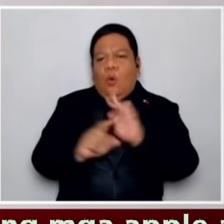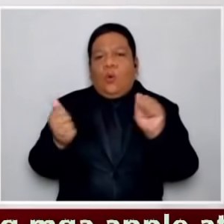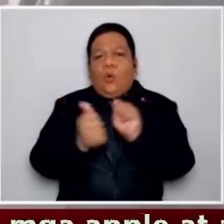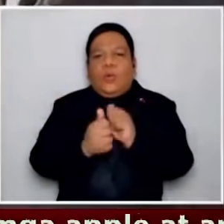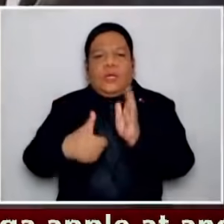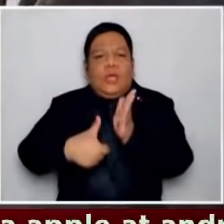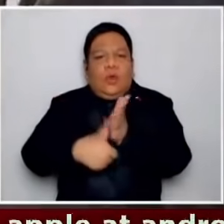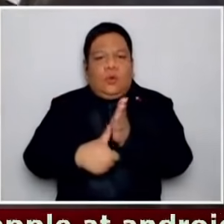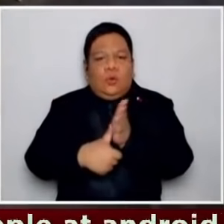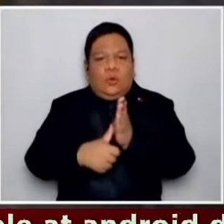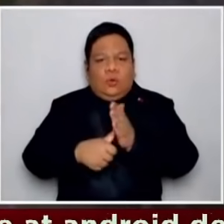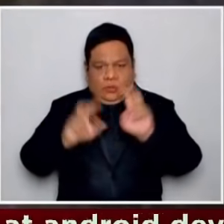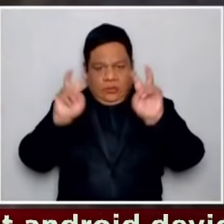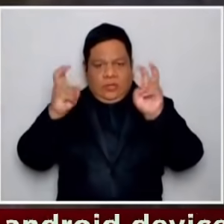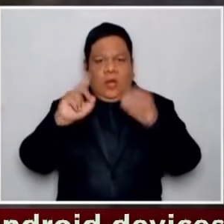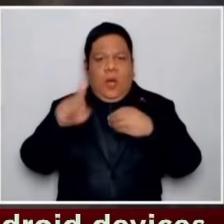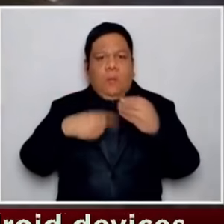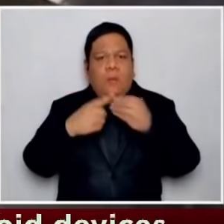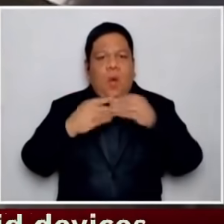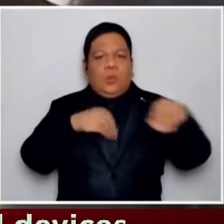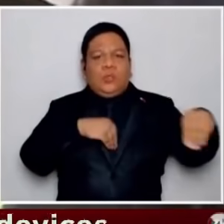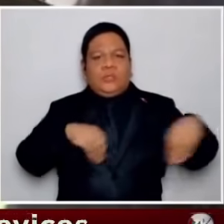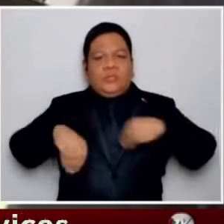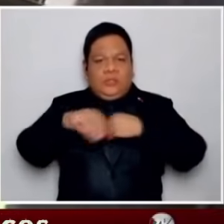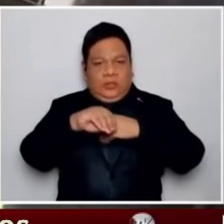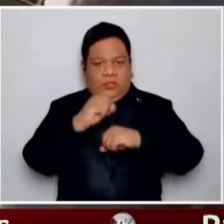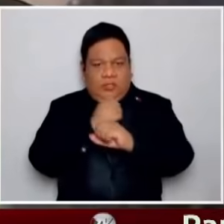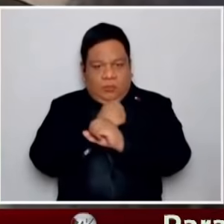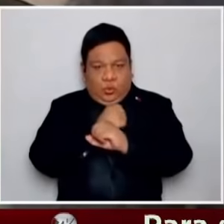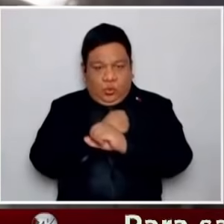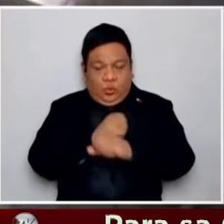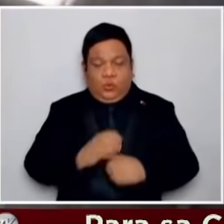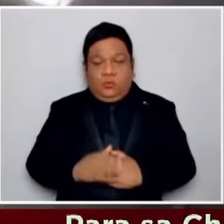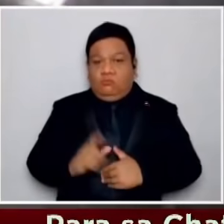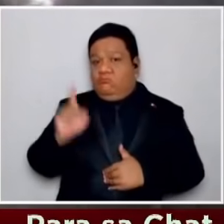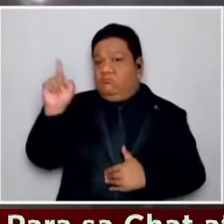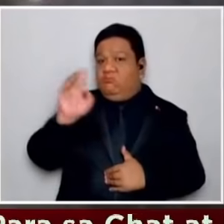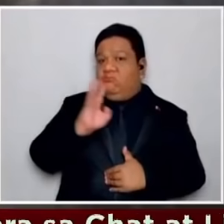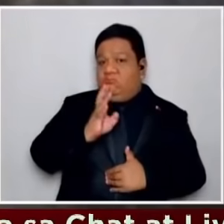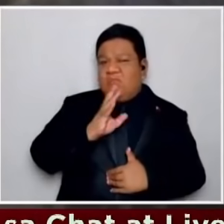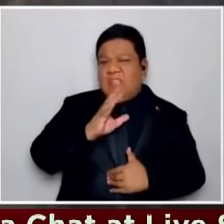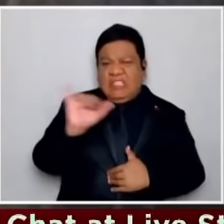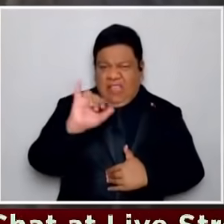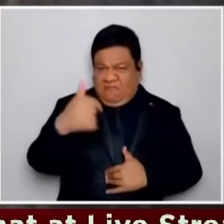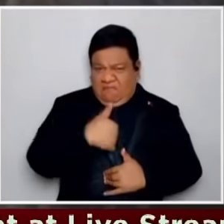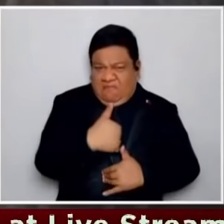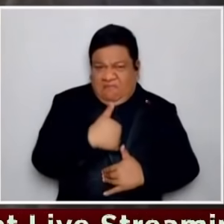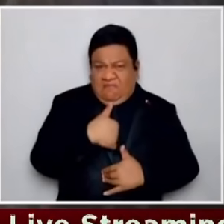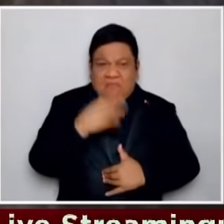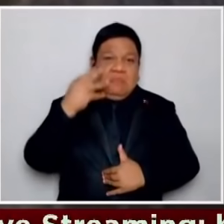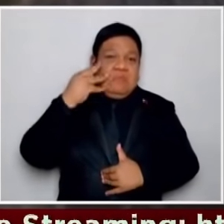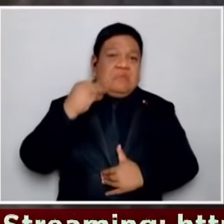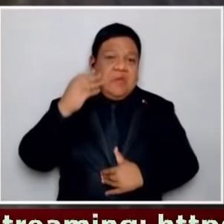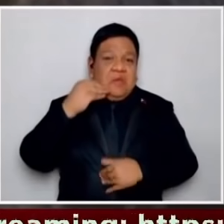substitution. Ako po ay biktima rin po ng itong ng substitution. So kung kailangan baguhin,